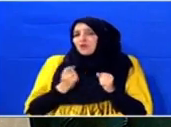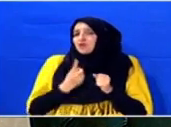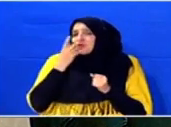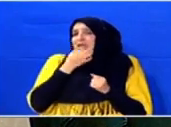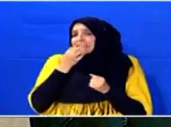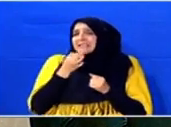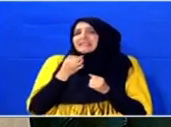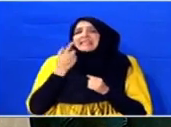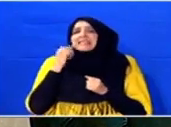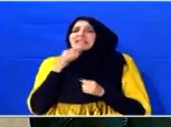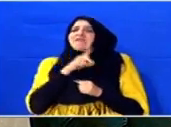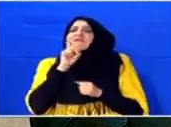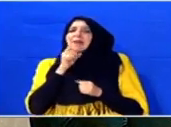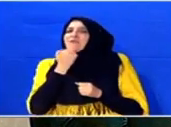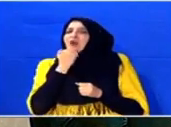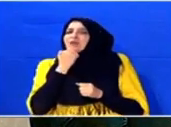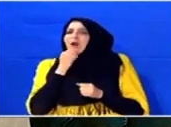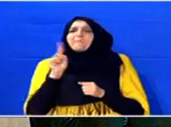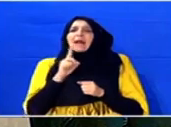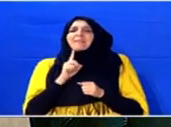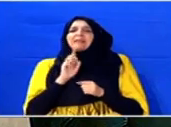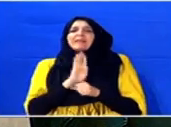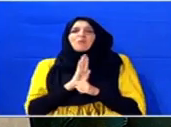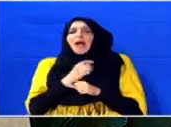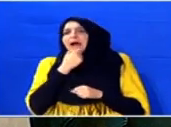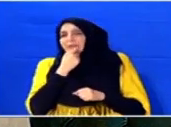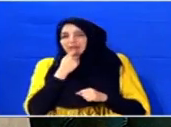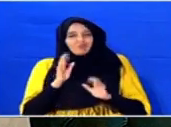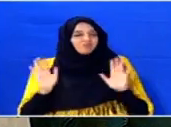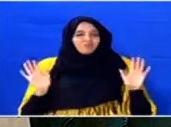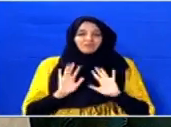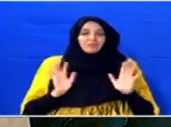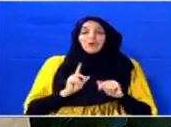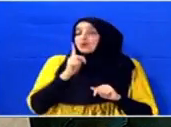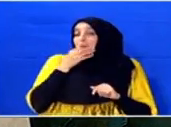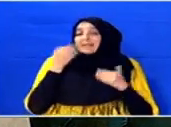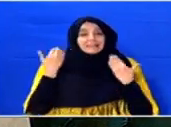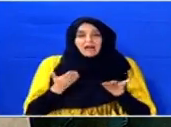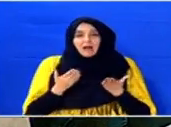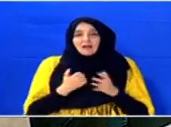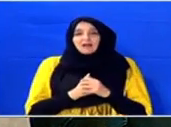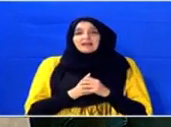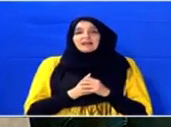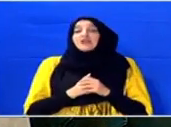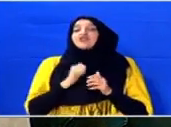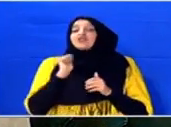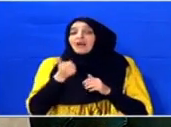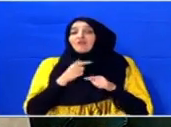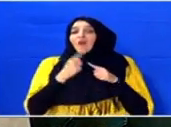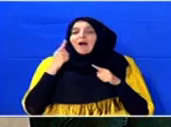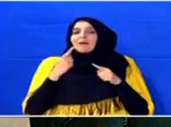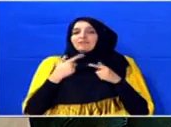نقالش اذا كانت زوجه ظالمه او الزوجه ظالم ما يكونش هناك التحكيم لا قلب كل ما يكون